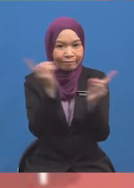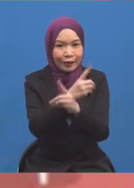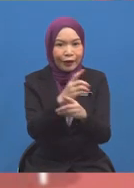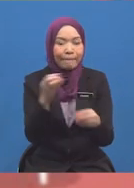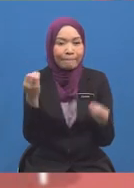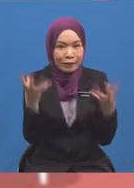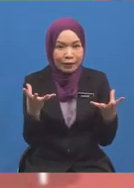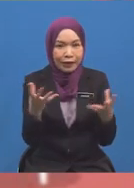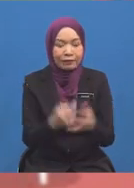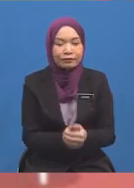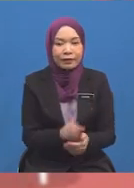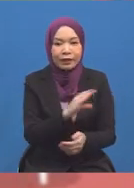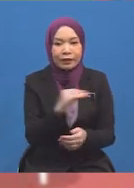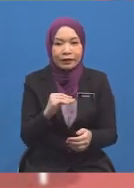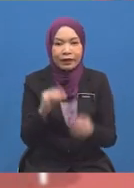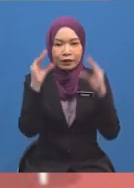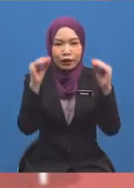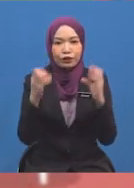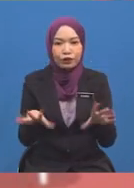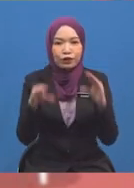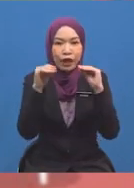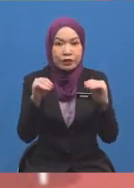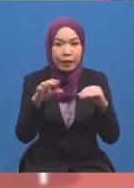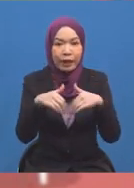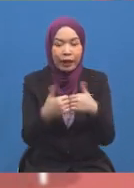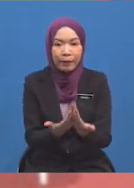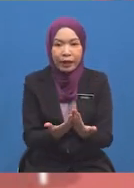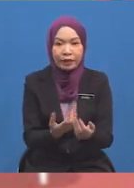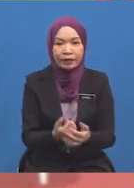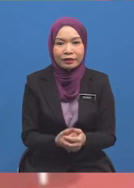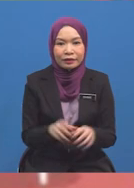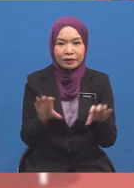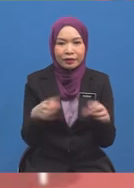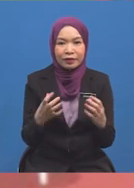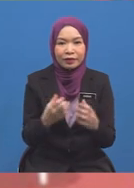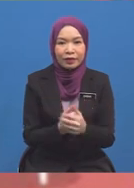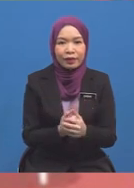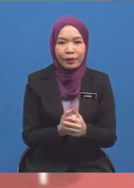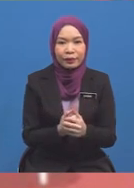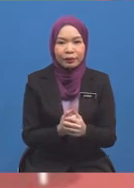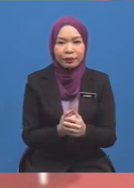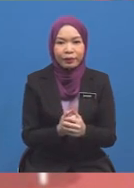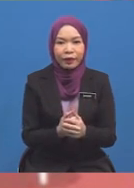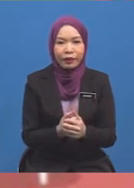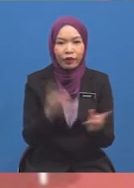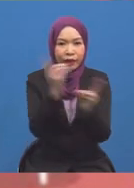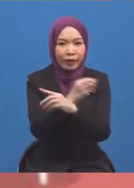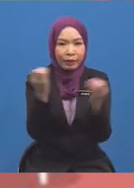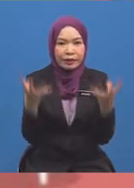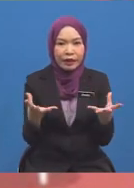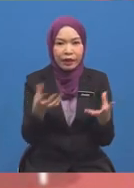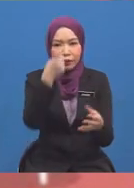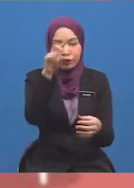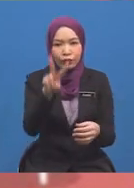Macam mane hendak darab pecahan bagi2 tubuh yang menyebabkan jumbo bulat pecahan